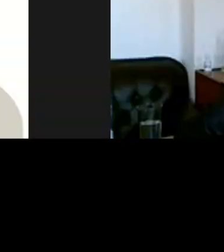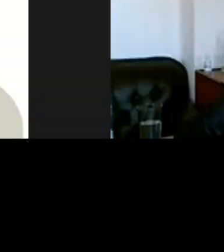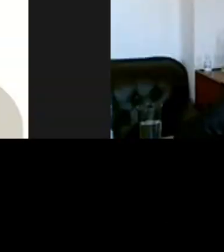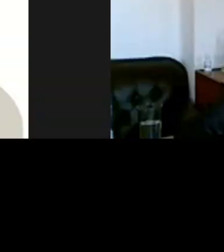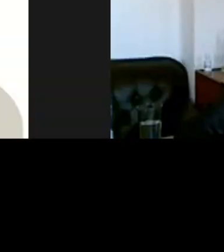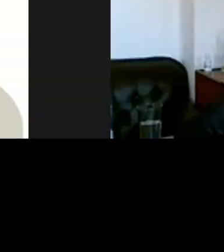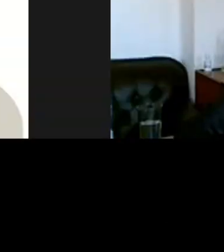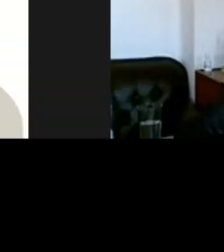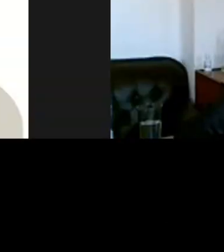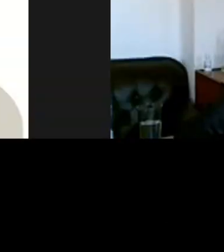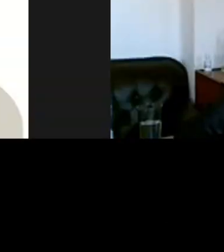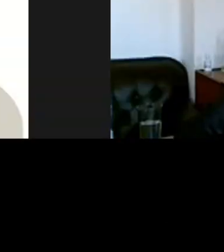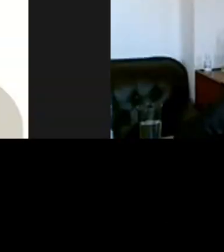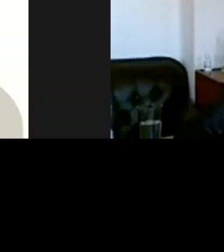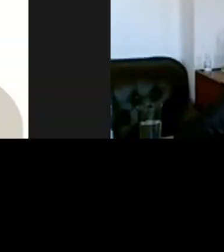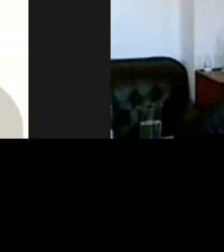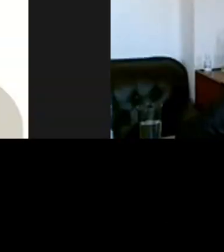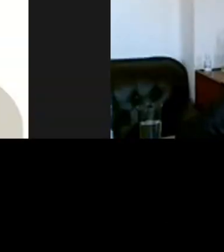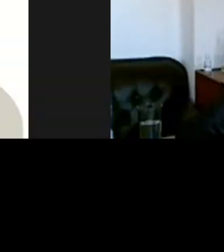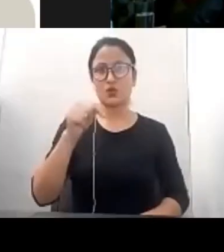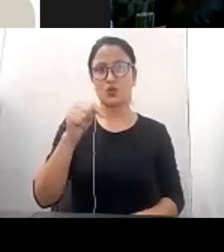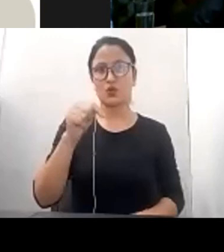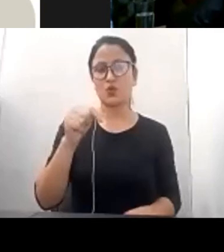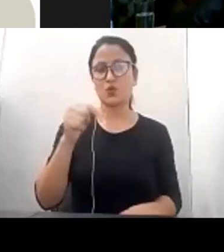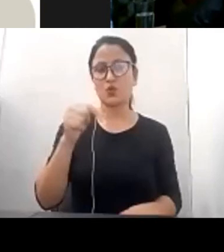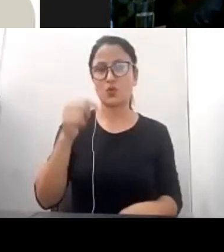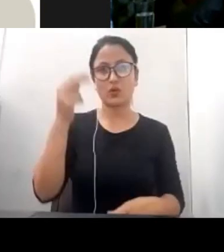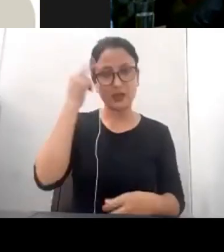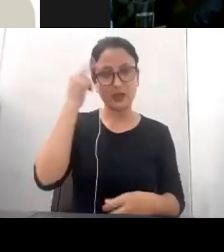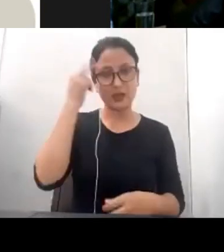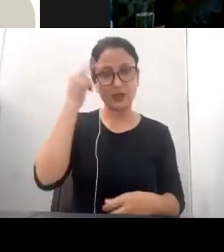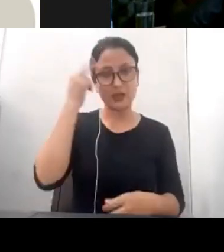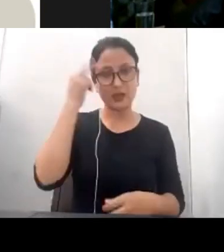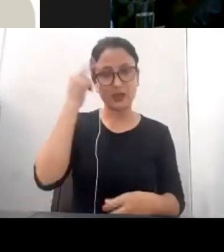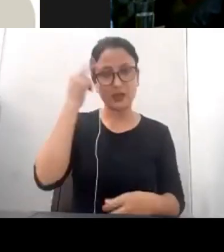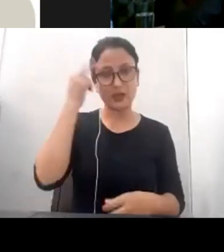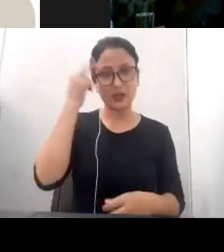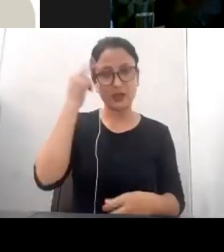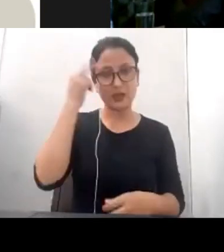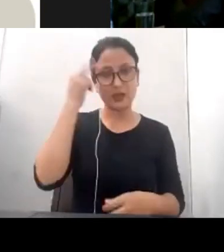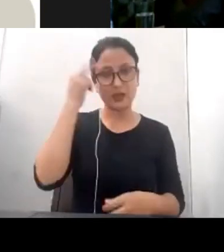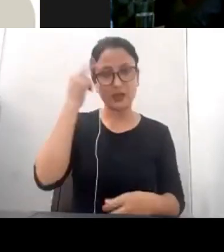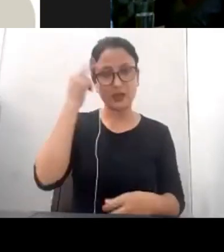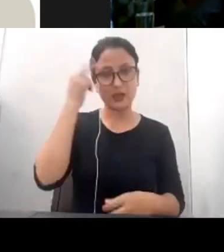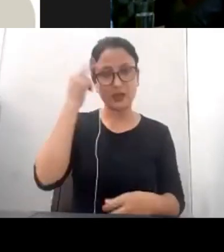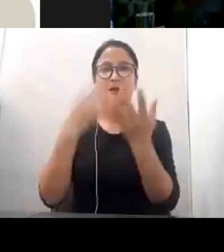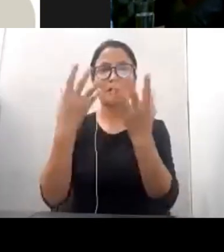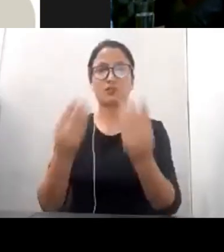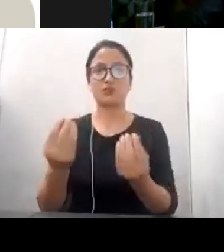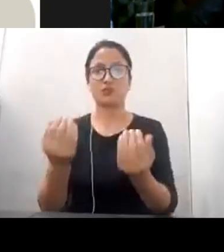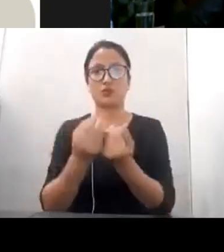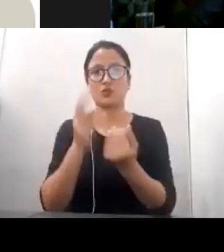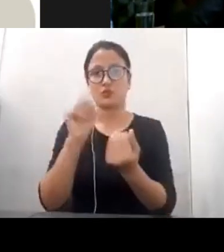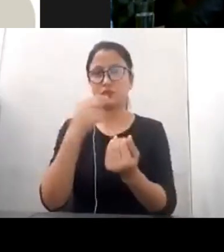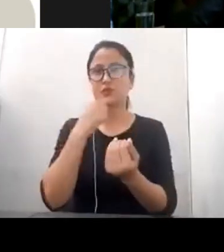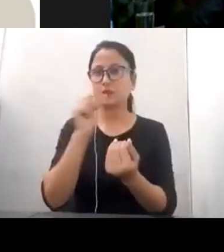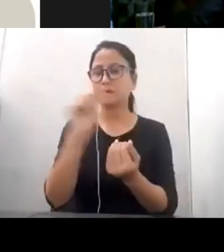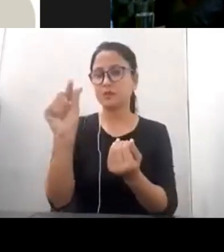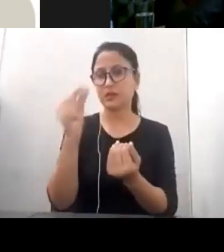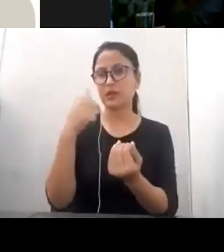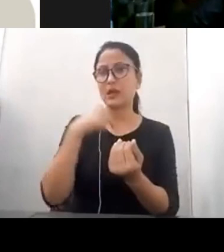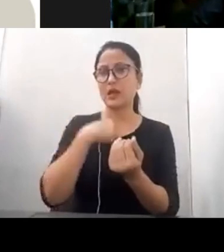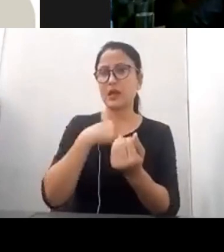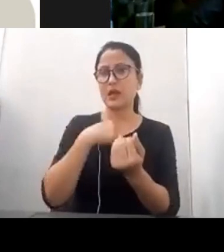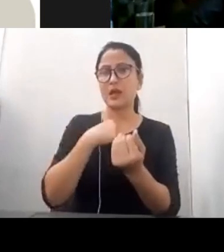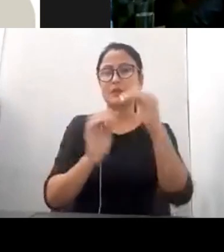चाहिँ पत्ता लगाएर यो पत्ता लगाइसकेका कारणहरूलाई कसरी हामीले चाहिँ न्यूनीकरण गर्नुपर्छ भन्ने सवालले हामी समितिले पनि यसमा ध्यान दिनेछ,